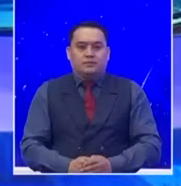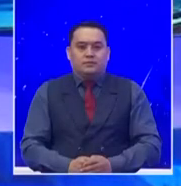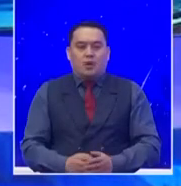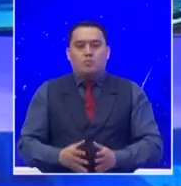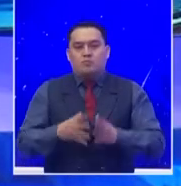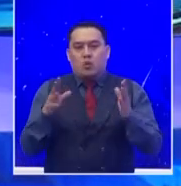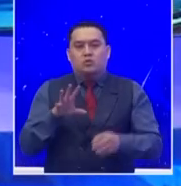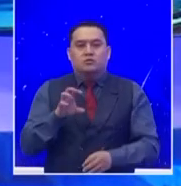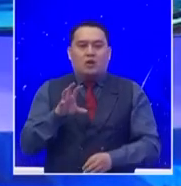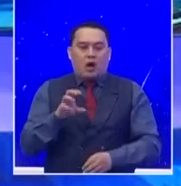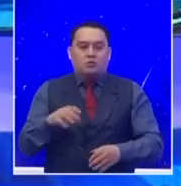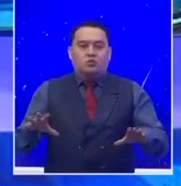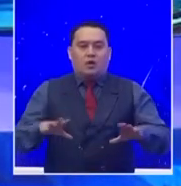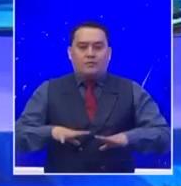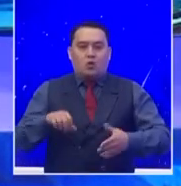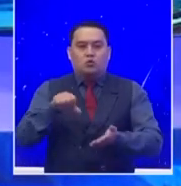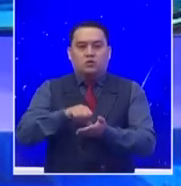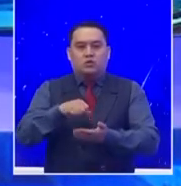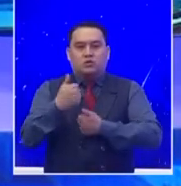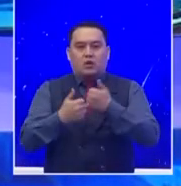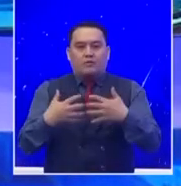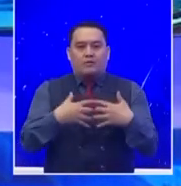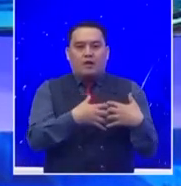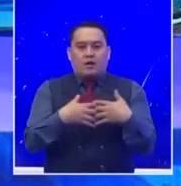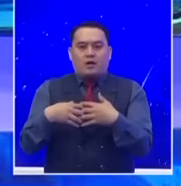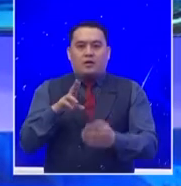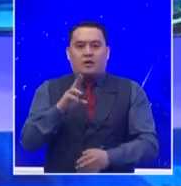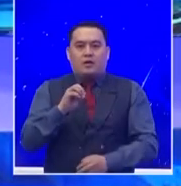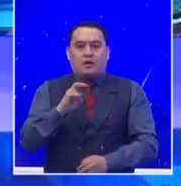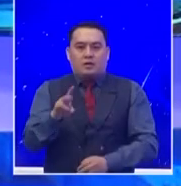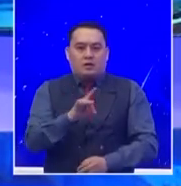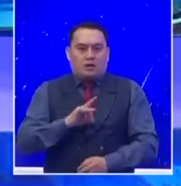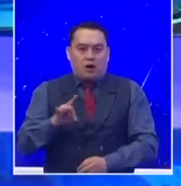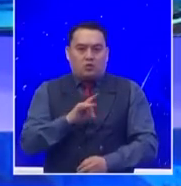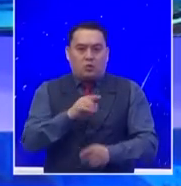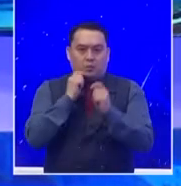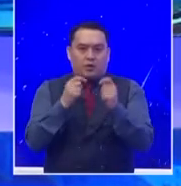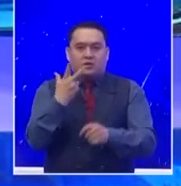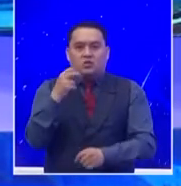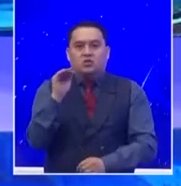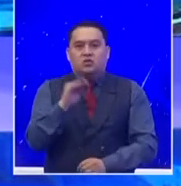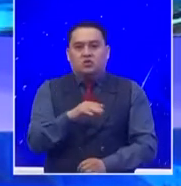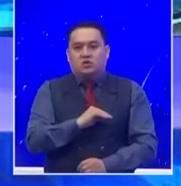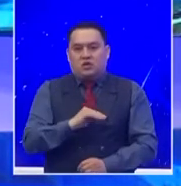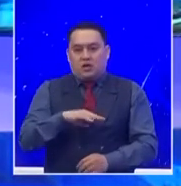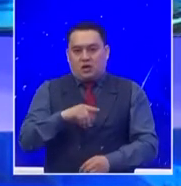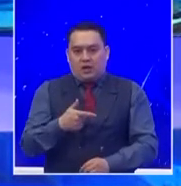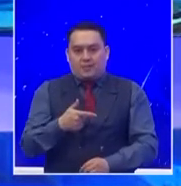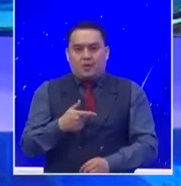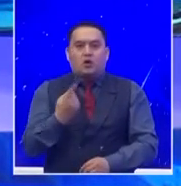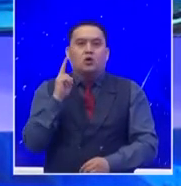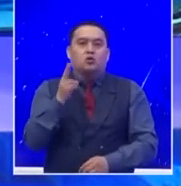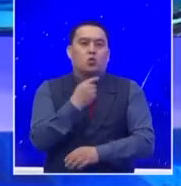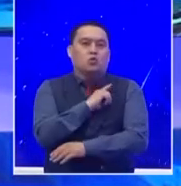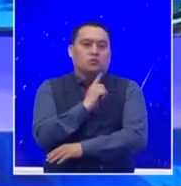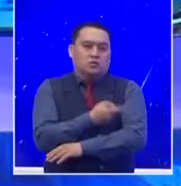Более 500 скакунов приняло участие в соревновании по кокпару в Кегенском районе. На кону призовой фонд 300 тысяч тенге. Кто стал сильнее